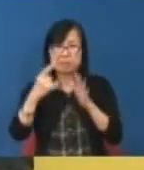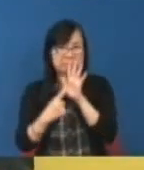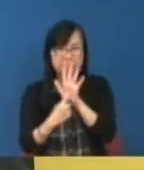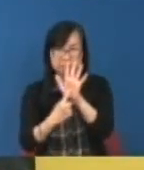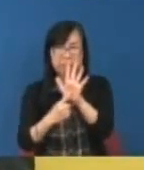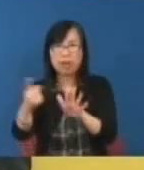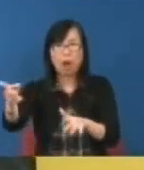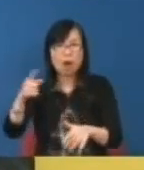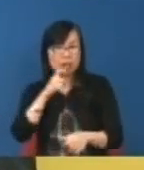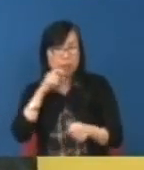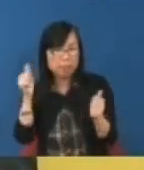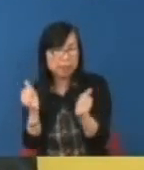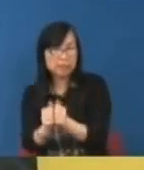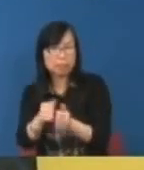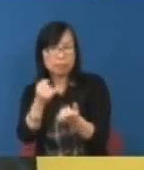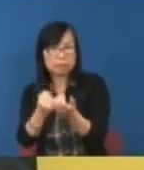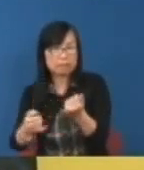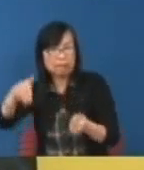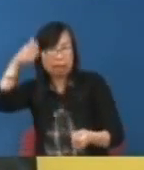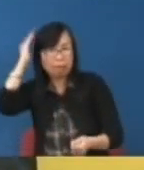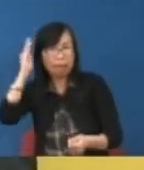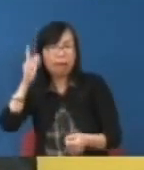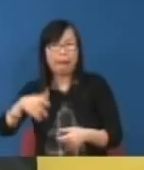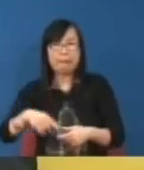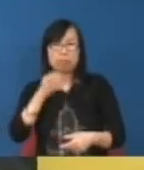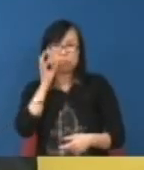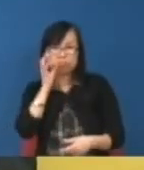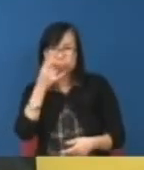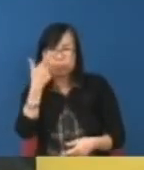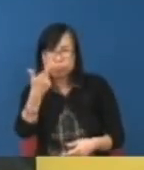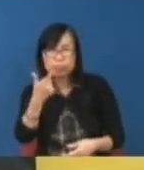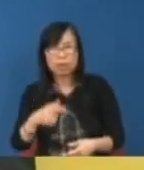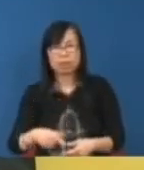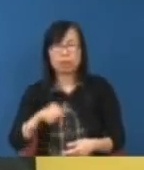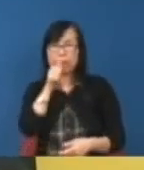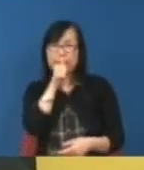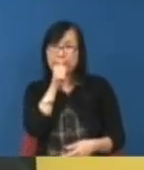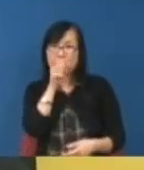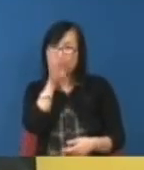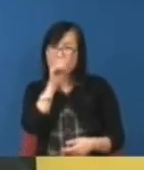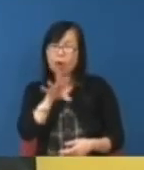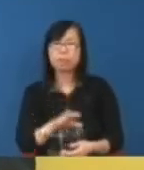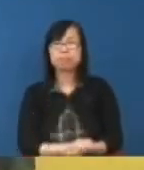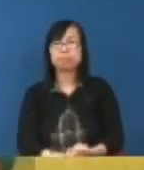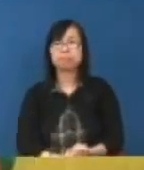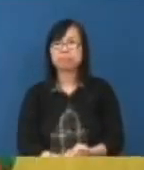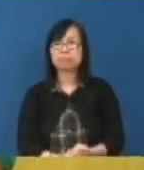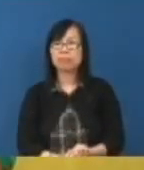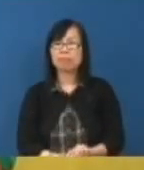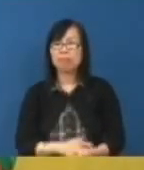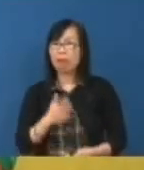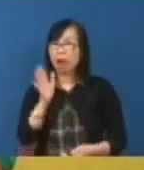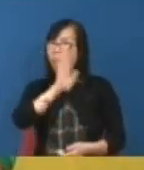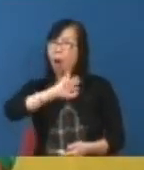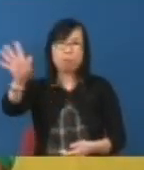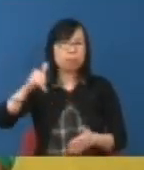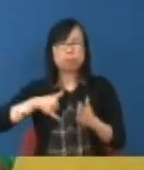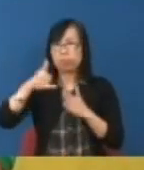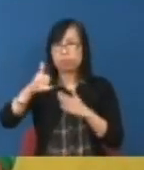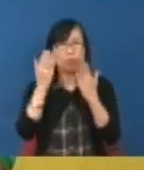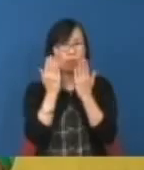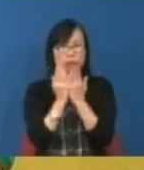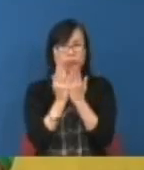咁樣講得嘅。咁你以前黑社會冇開槍嘅咩？ 如果有學生通識咁答咧，我最多俾兩分佢。 啊，咁跟 住咧，俾兩分嗱。 咁我就